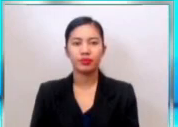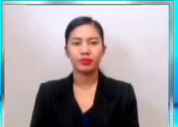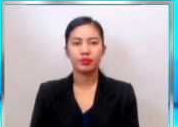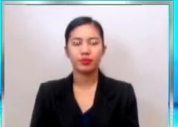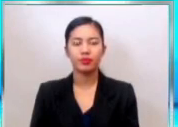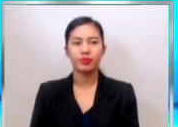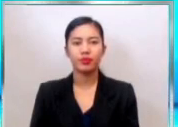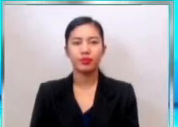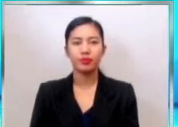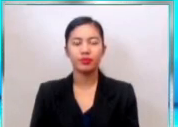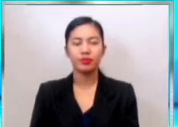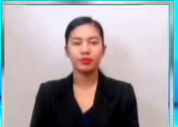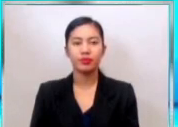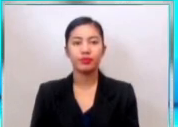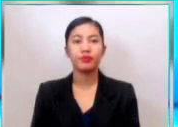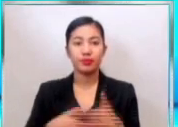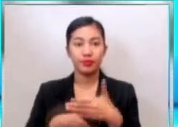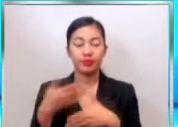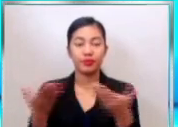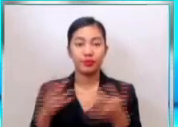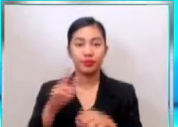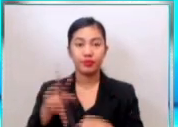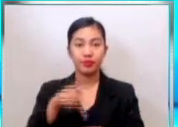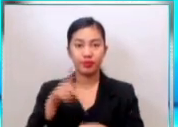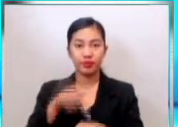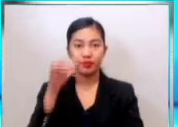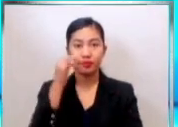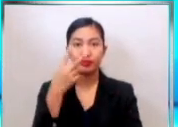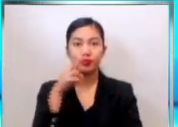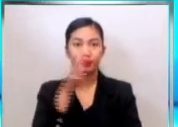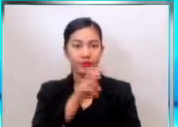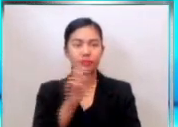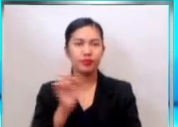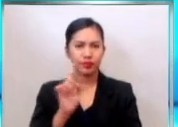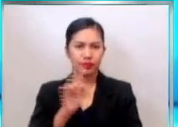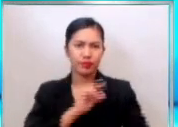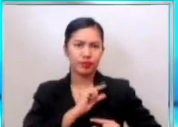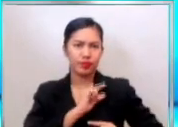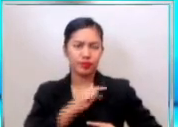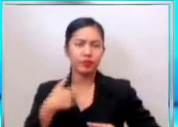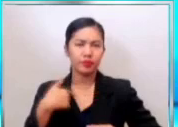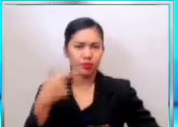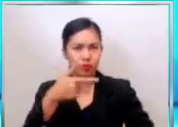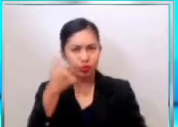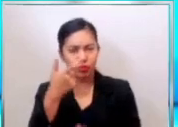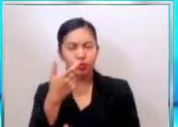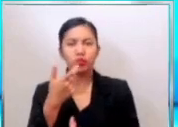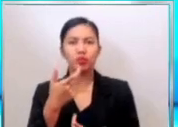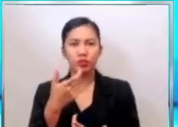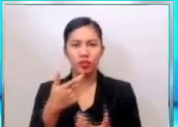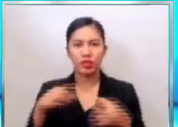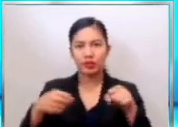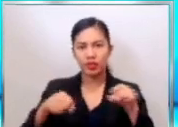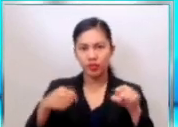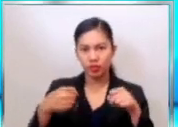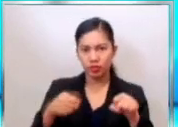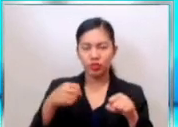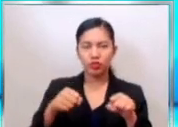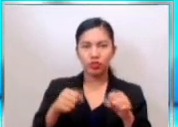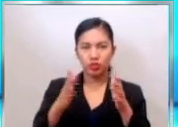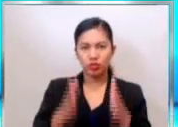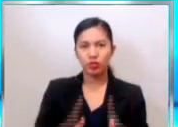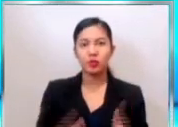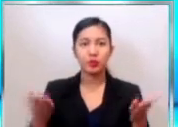Sa dito sa Pilipinas, nahuli kamang barilan ng isang gwardiya ng subdivision at isang rider sa Lipa, Batangas. Yan at iba pang